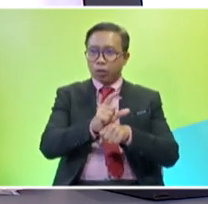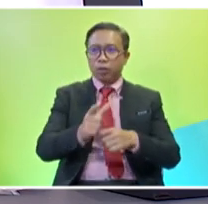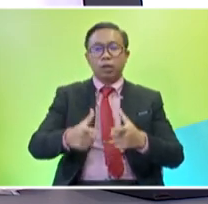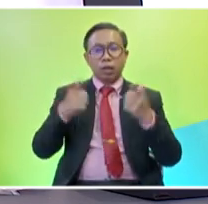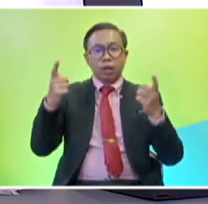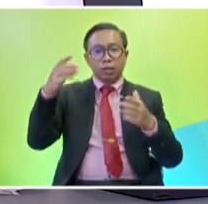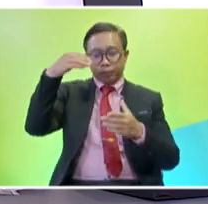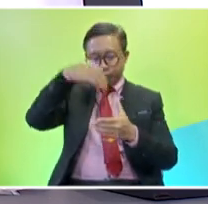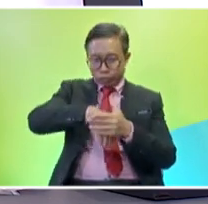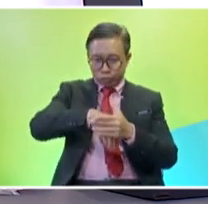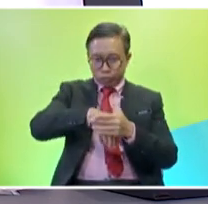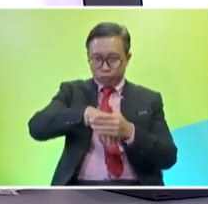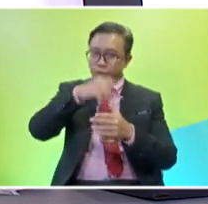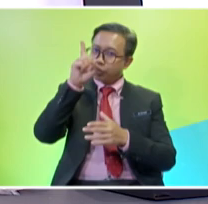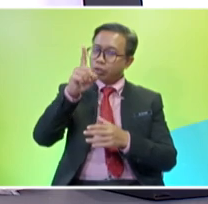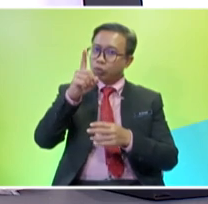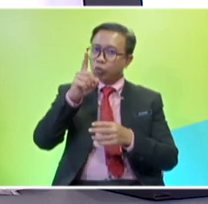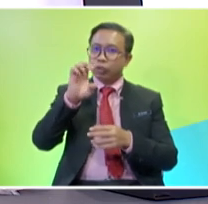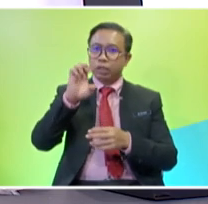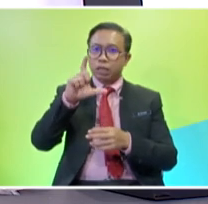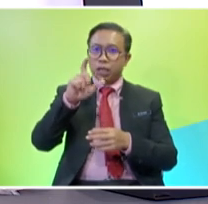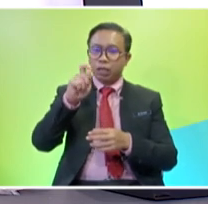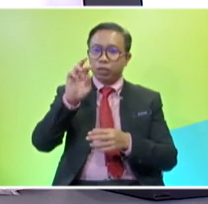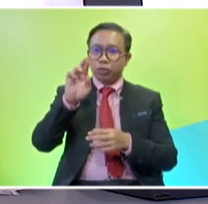ke dalam satu elektrolit